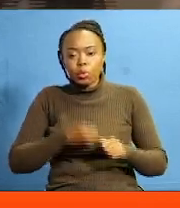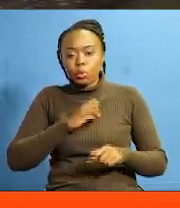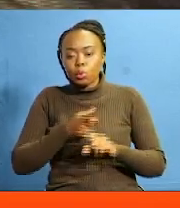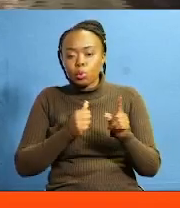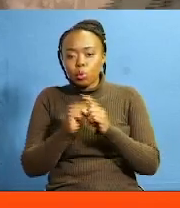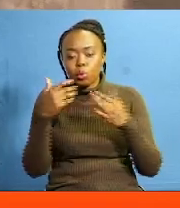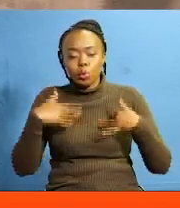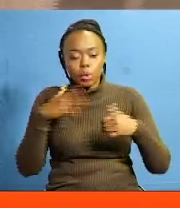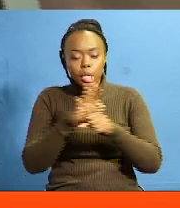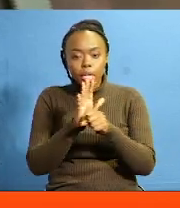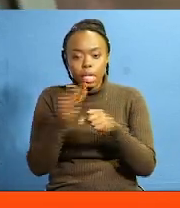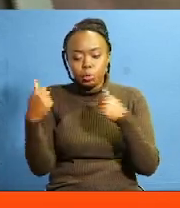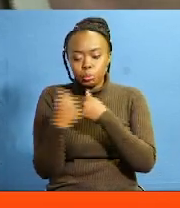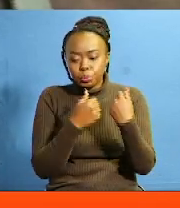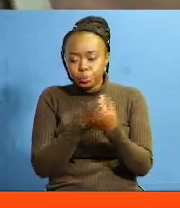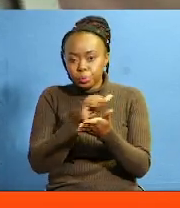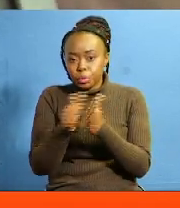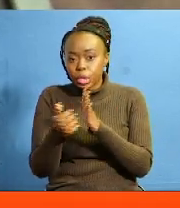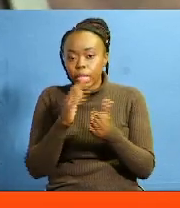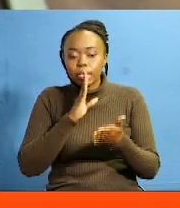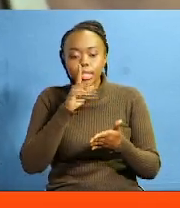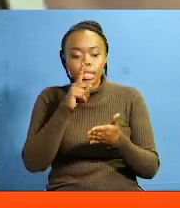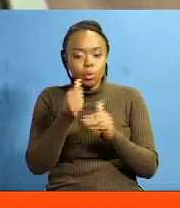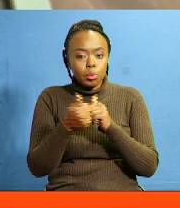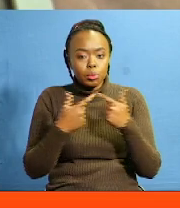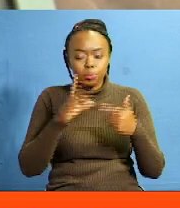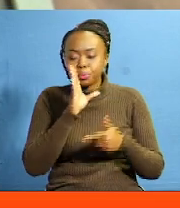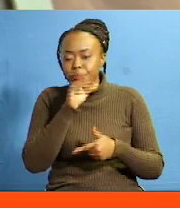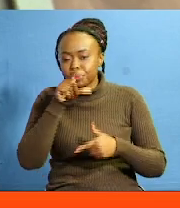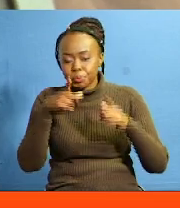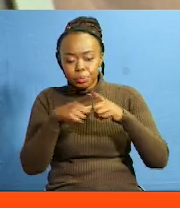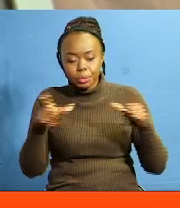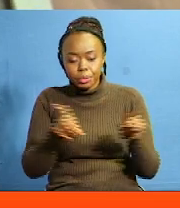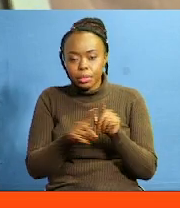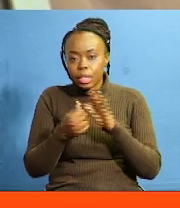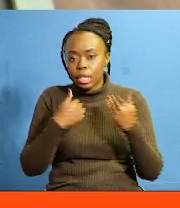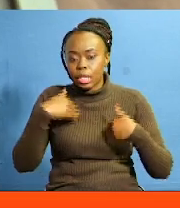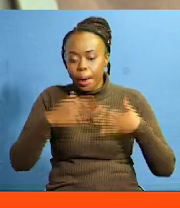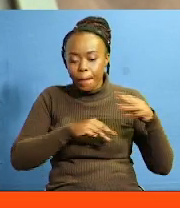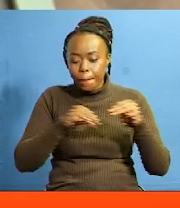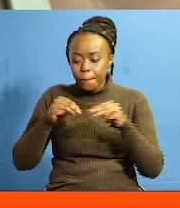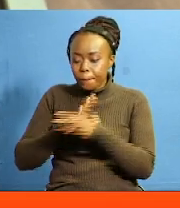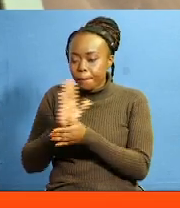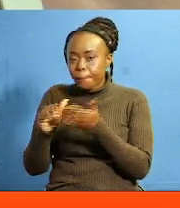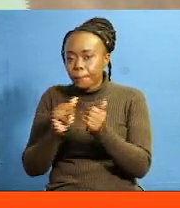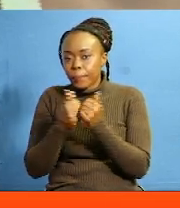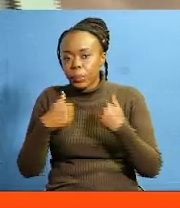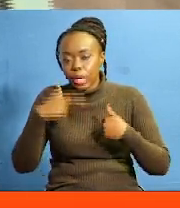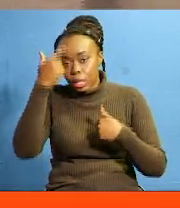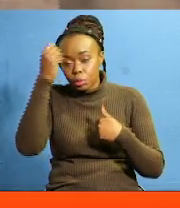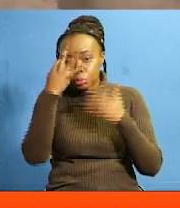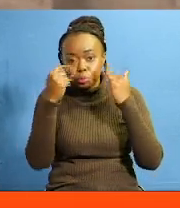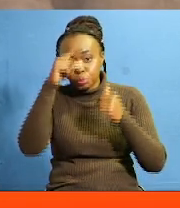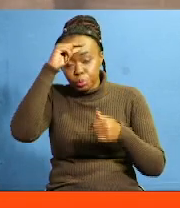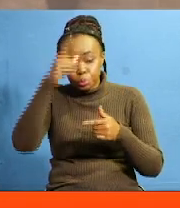ambalo limeathirika zaidi na vita hivi, wamehakikishwa kuwa hawatapoteza mashamba wala kulazimika kuhama makao yao, kwani serikali